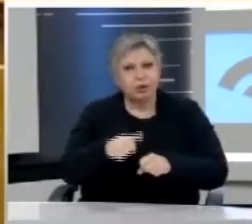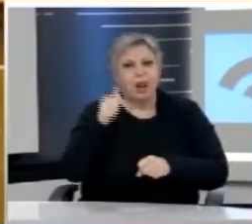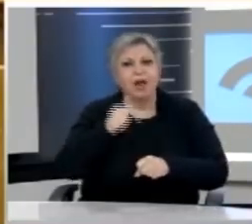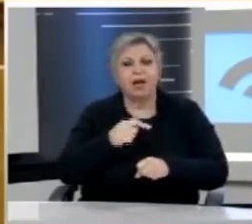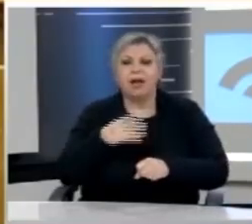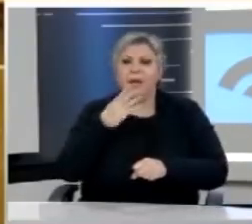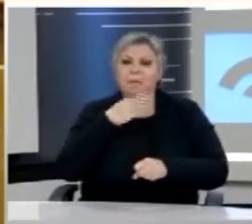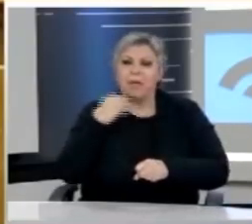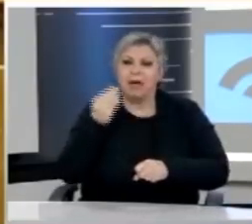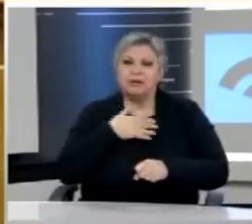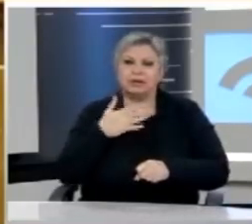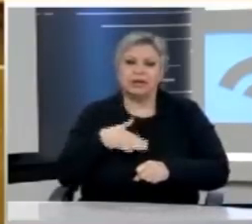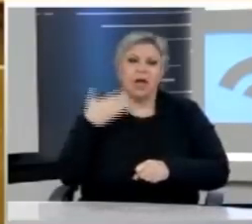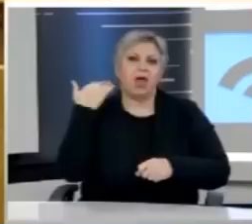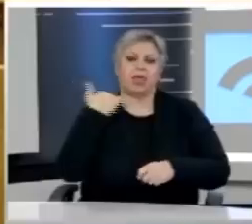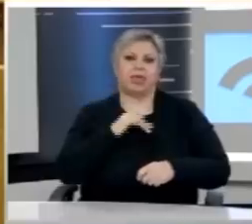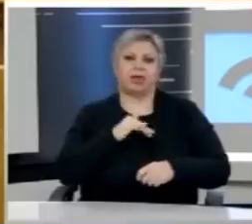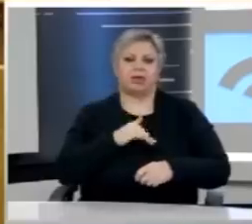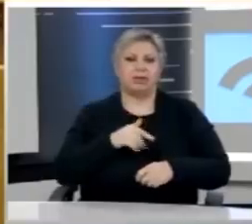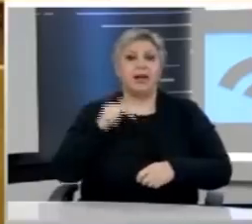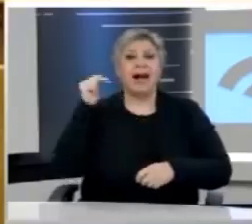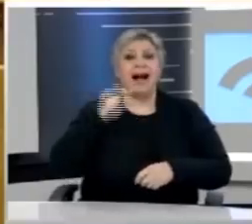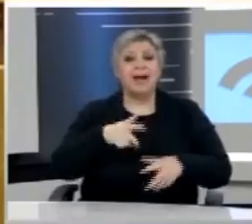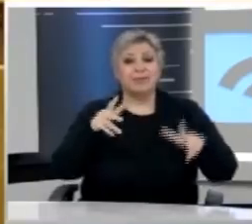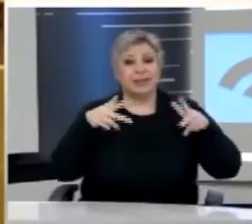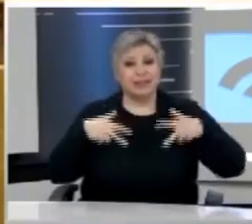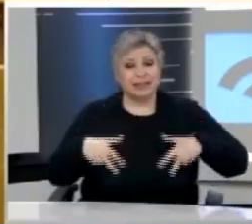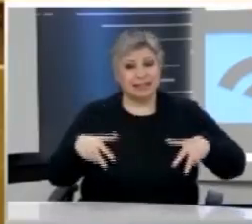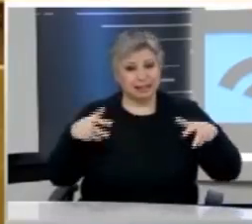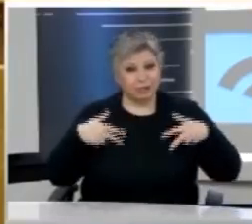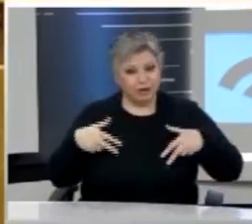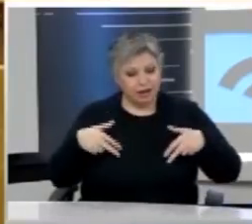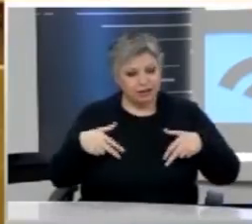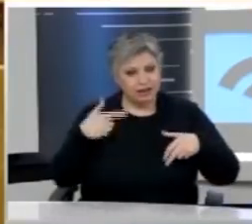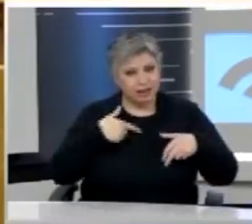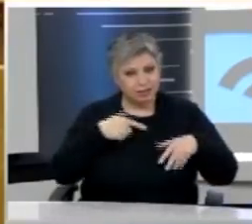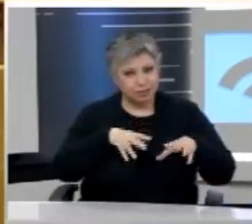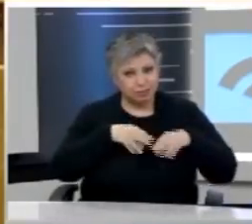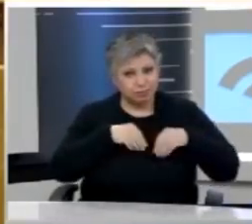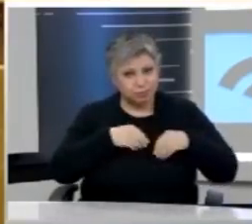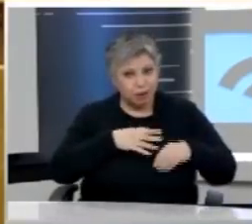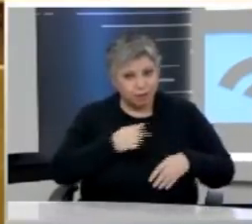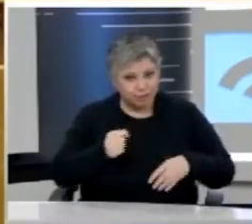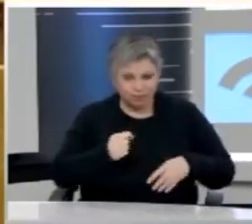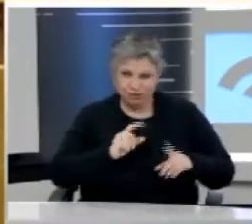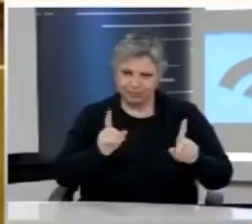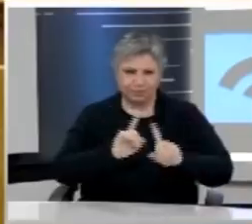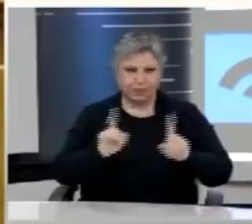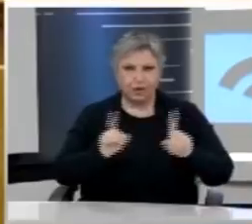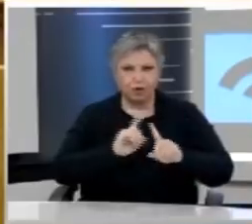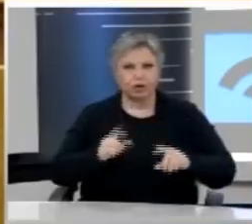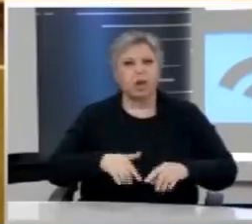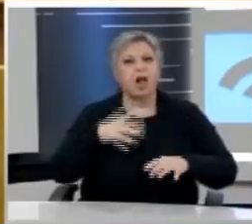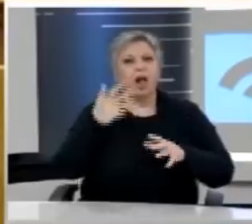Καταψηφίζουμε την κυβέρνηση η οποία, αφού φόρτωσε στο λαό ασήκωτα βάρη για